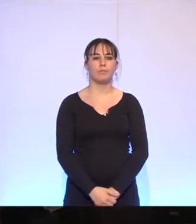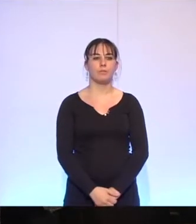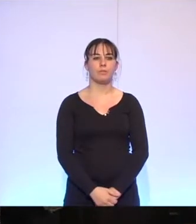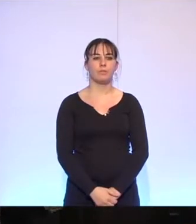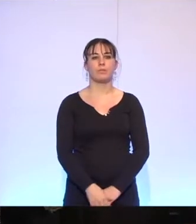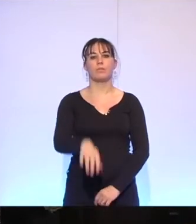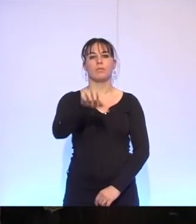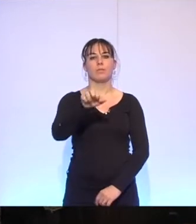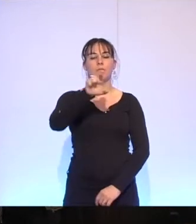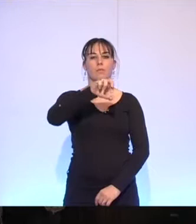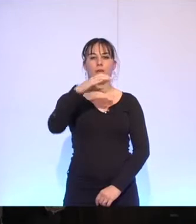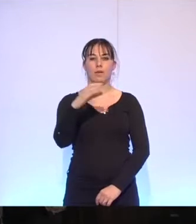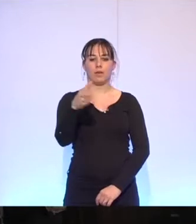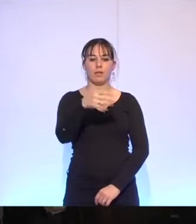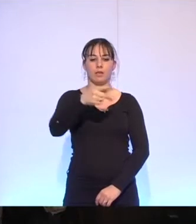Éric Piolle.